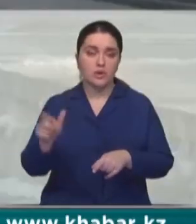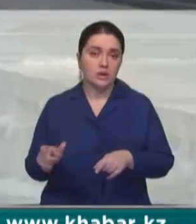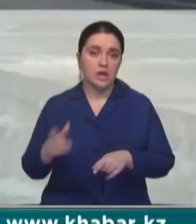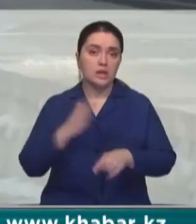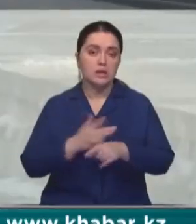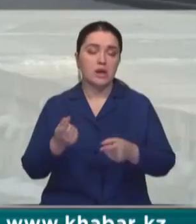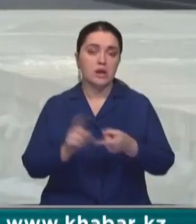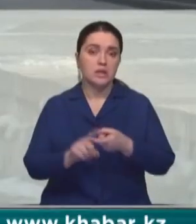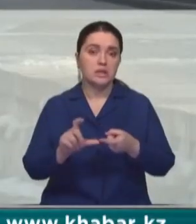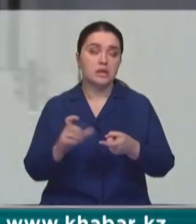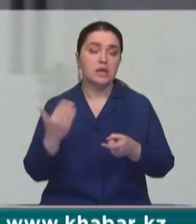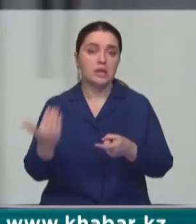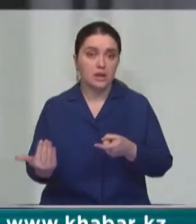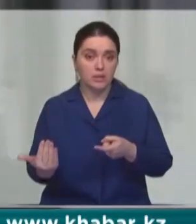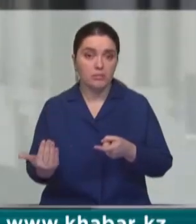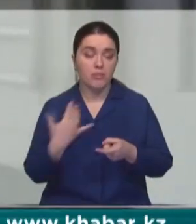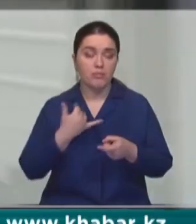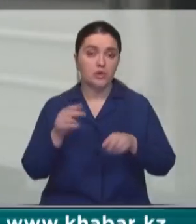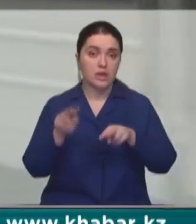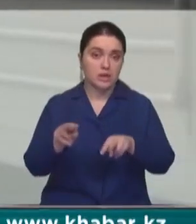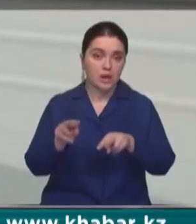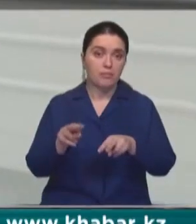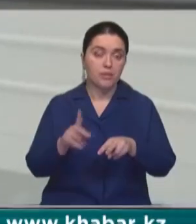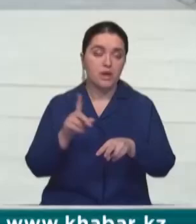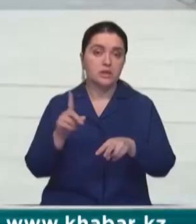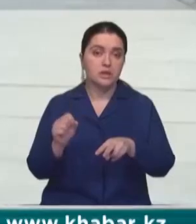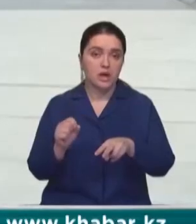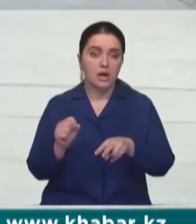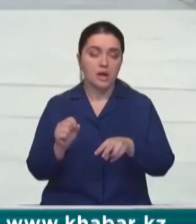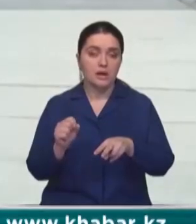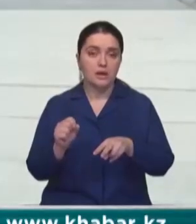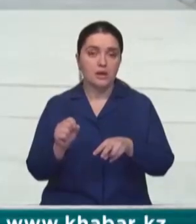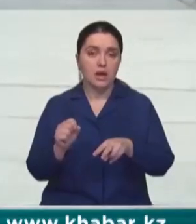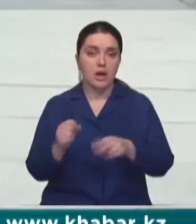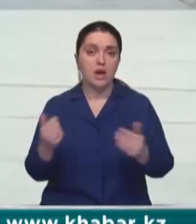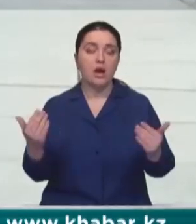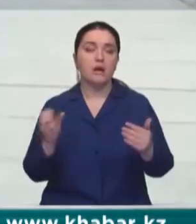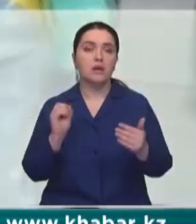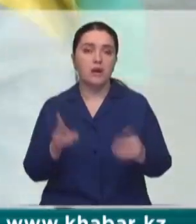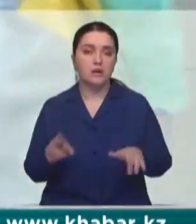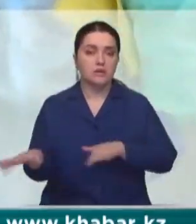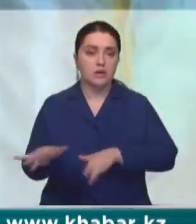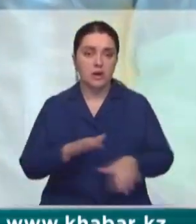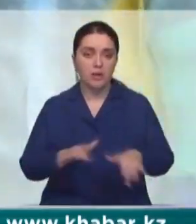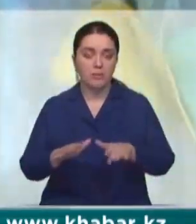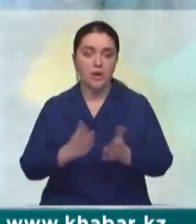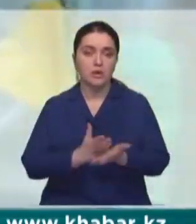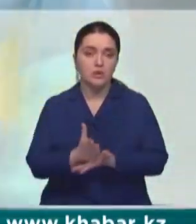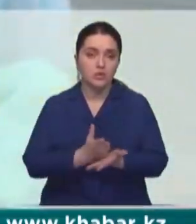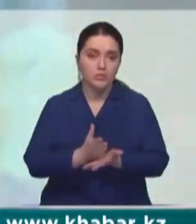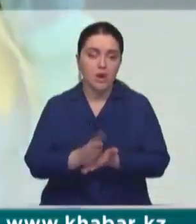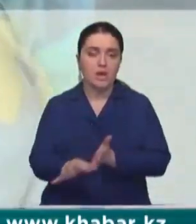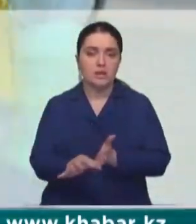которые контактировали с ним. И сейчас мы наблюдали за тем, каков алгоритм действия служб